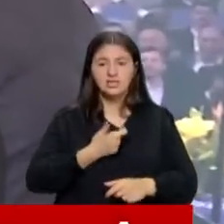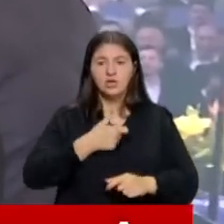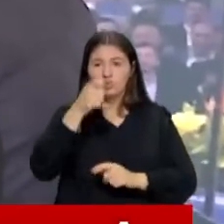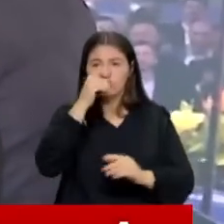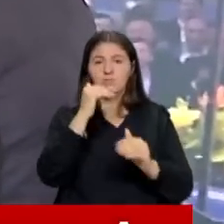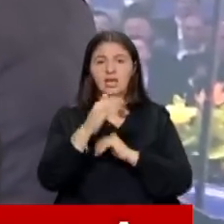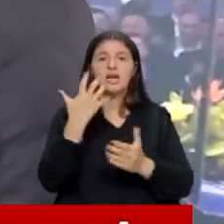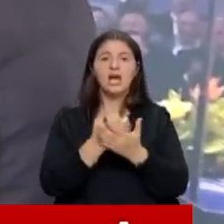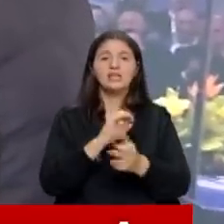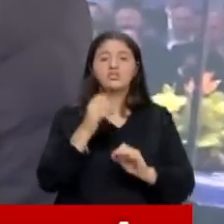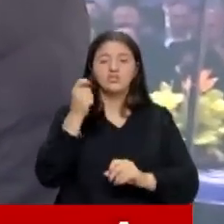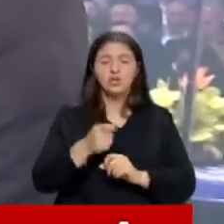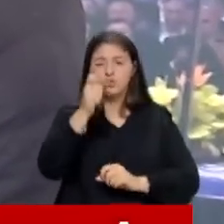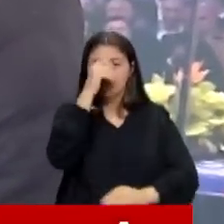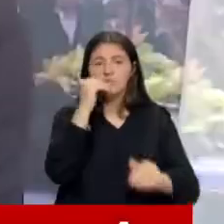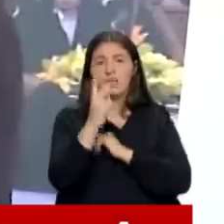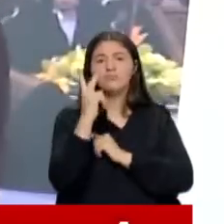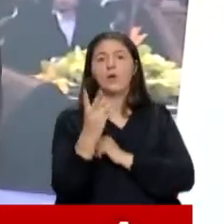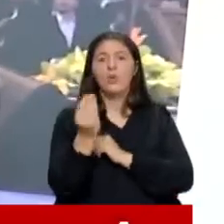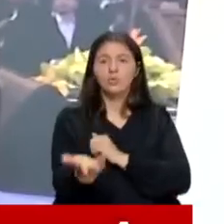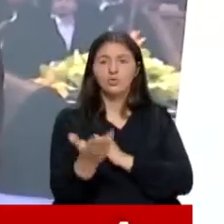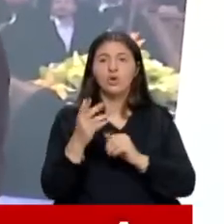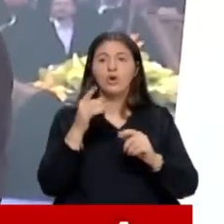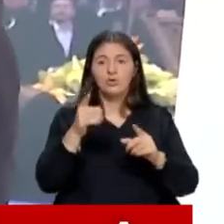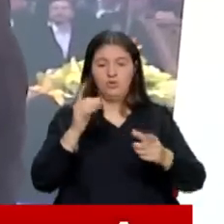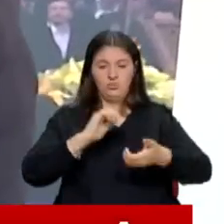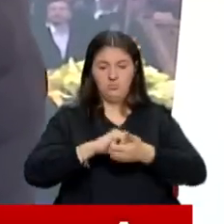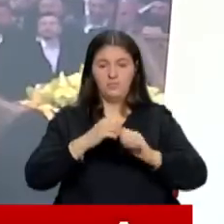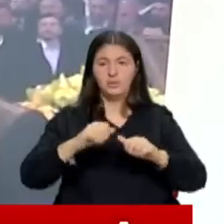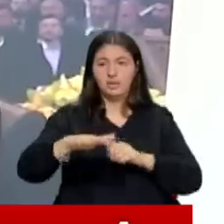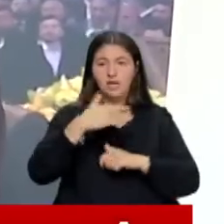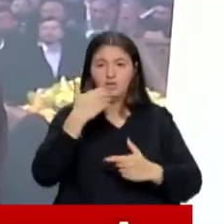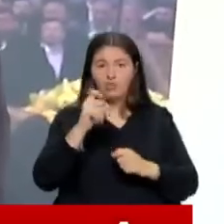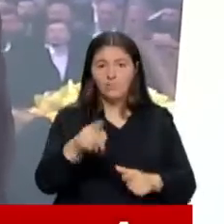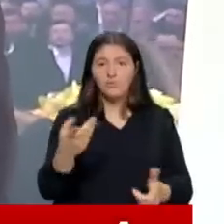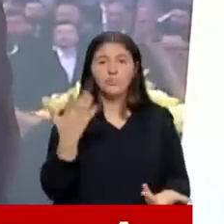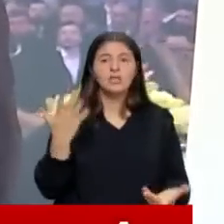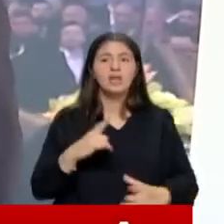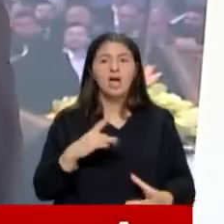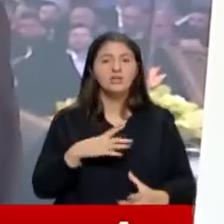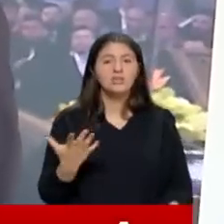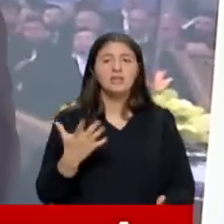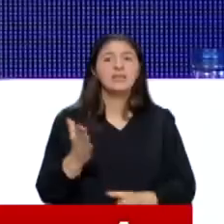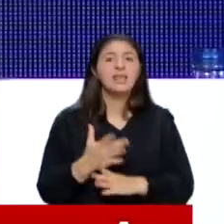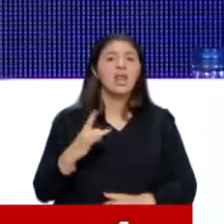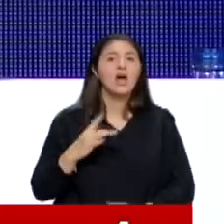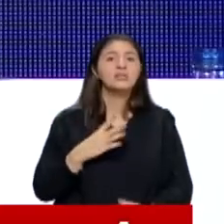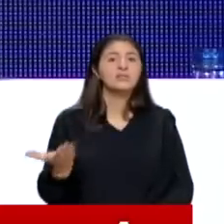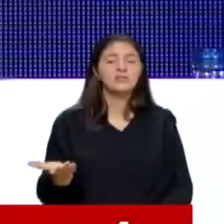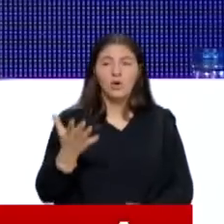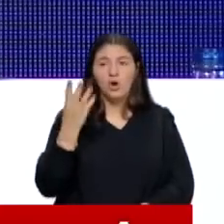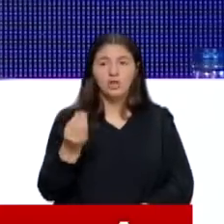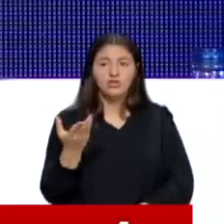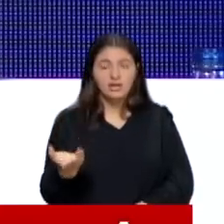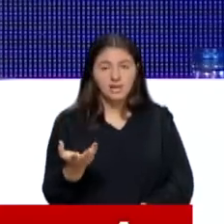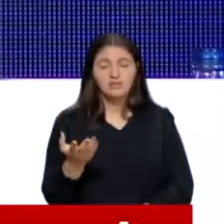egemenliğinin kayıtsız şartsız Türk milletine ait olduğu üniter yapıdan bahsediyor bunun neresinden rahatsızsın niye rahatsızsın olacaksa